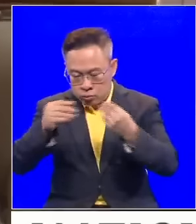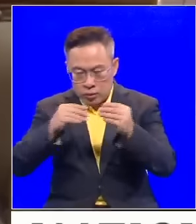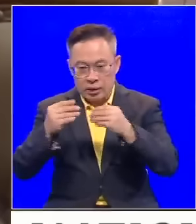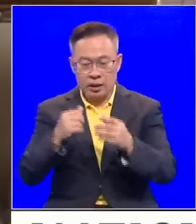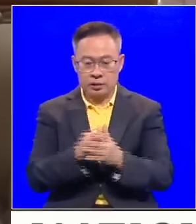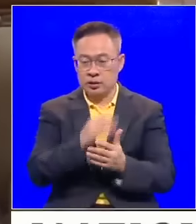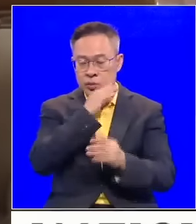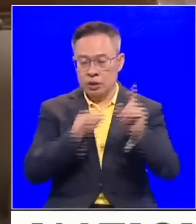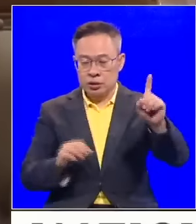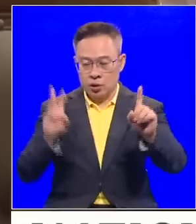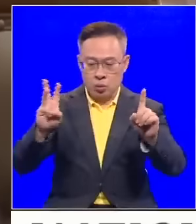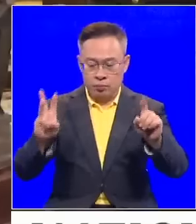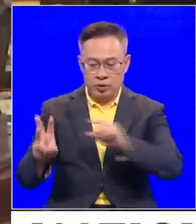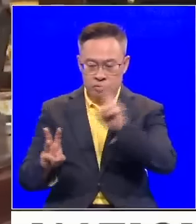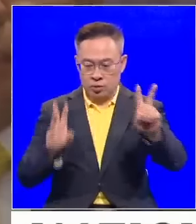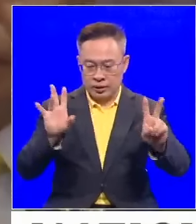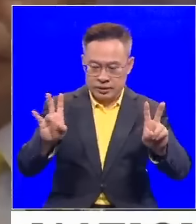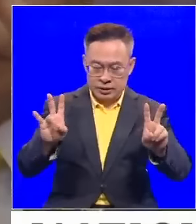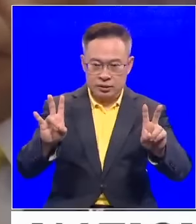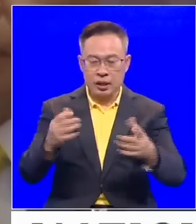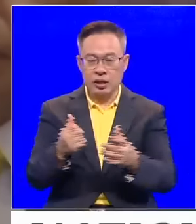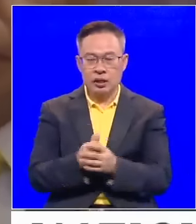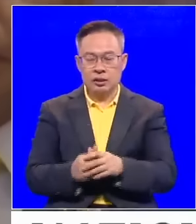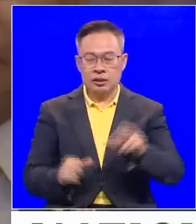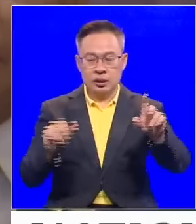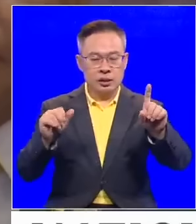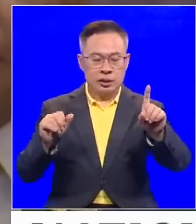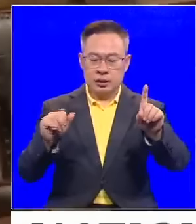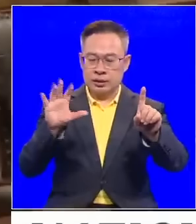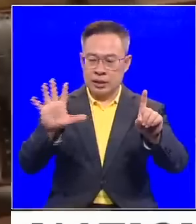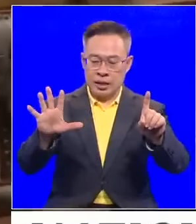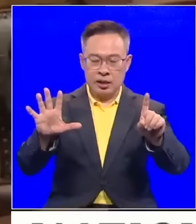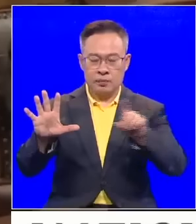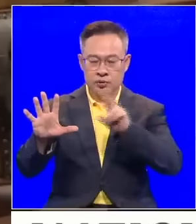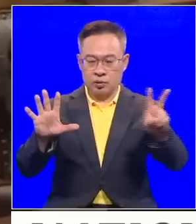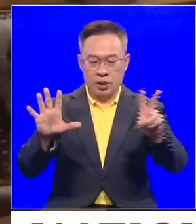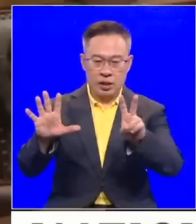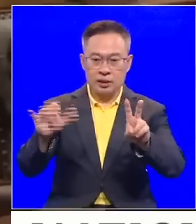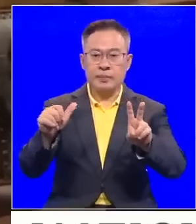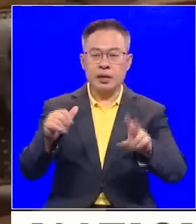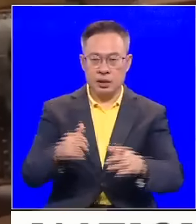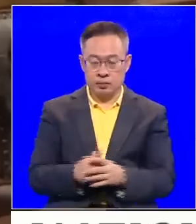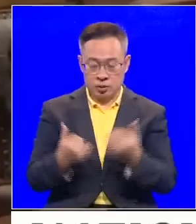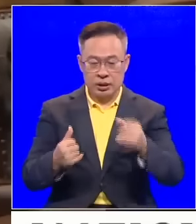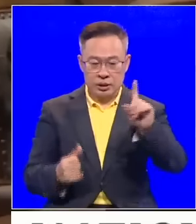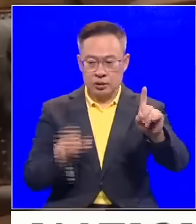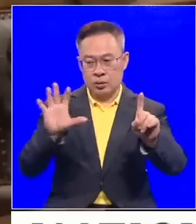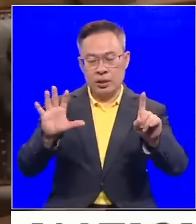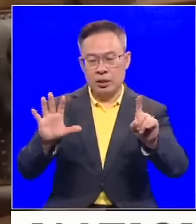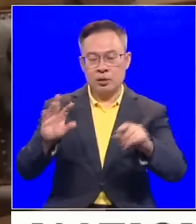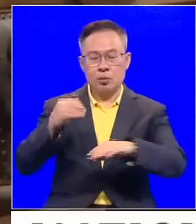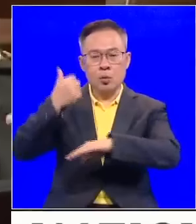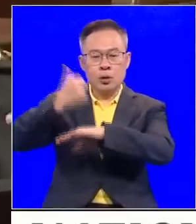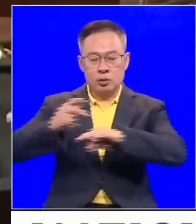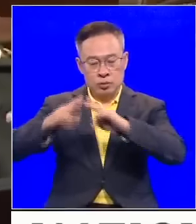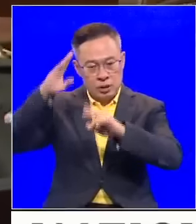จจะเป็น2ใน7มันพอจะพูดจะคุยกันได้พอไม่งั้นเนี่ยเหลือท่านเดียวคุณสุทินคือแทบจะทำอะไรในบอร์ดไม่ได้เลยนะครับที่สำคั